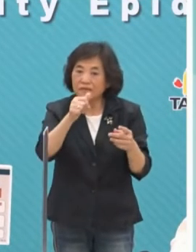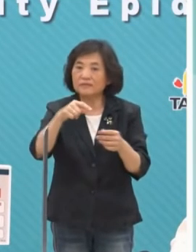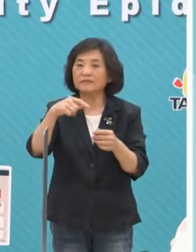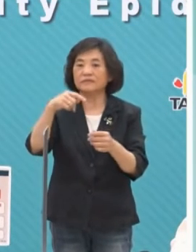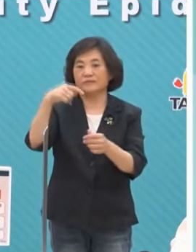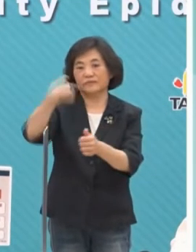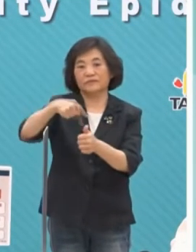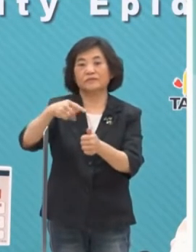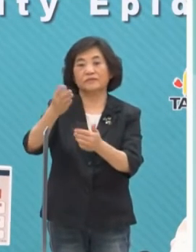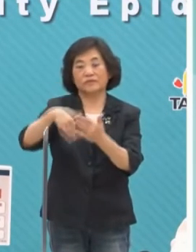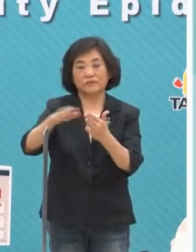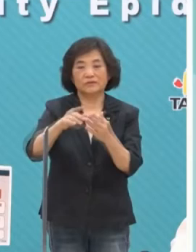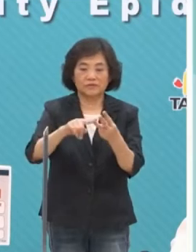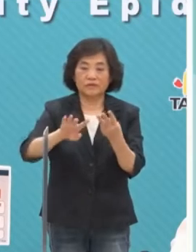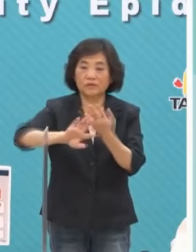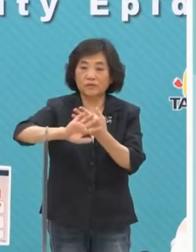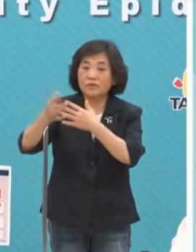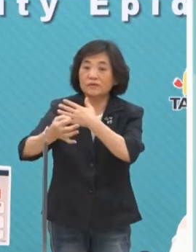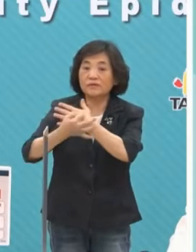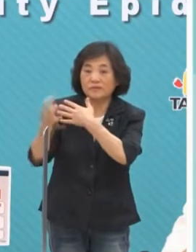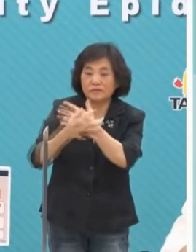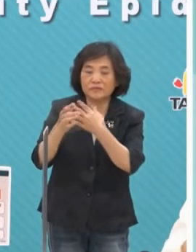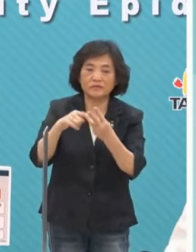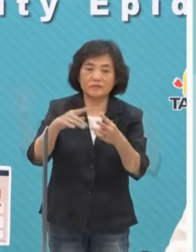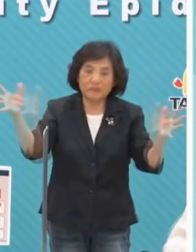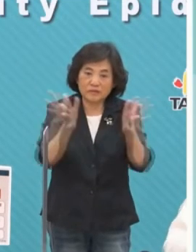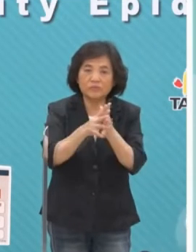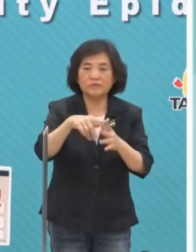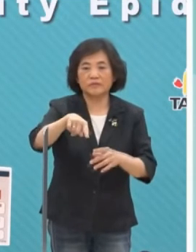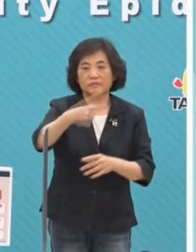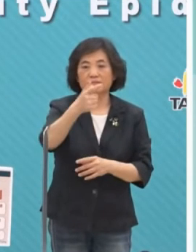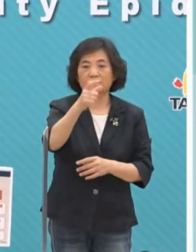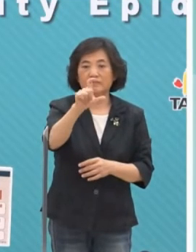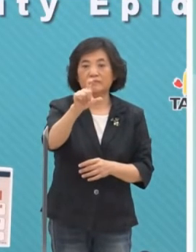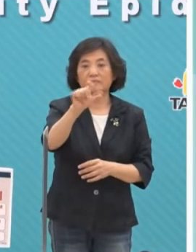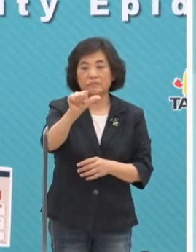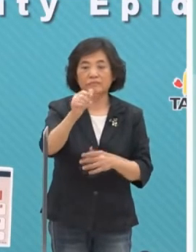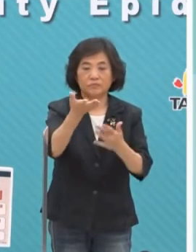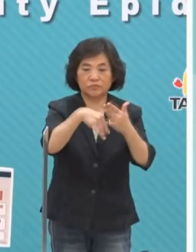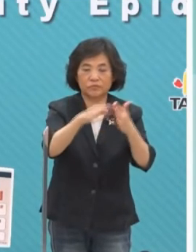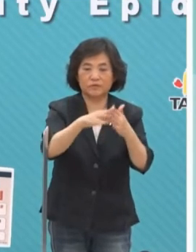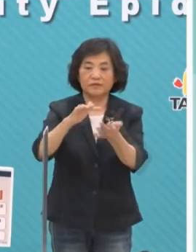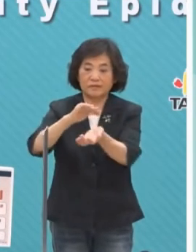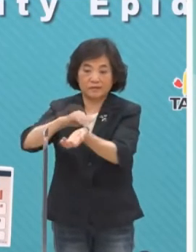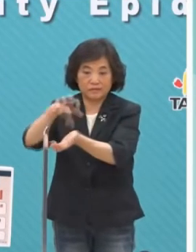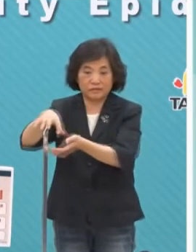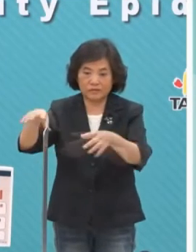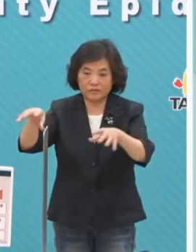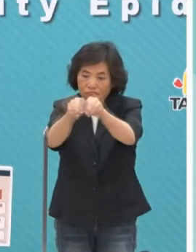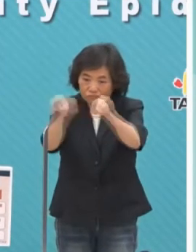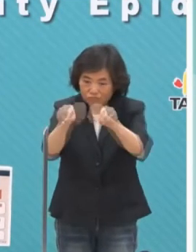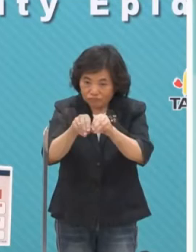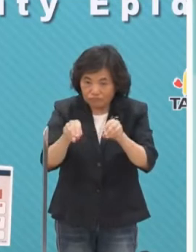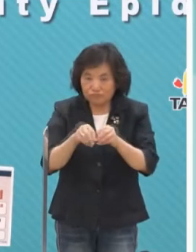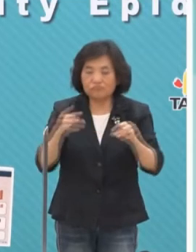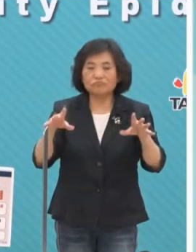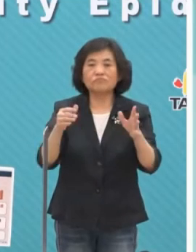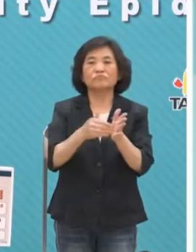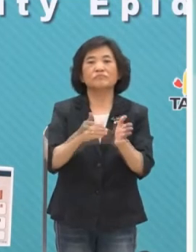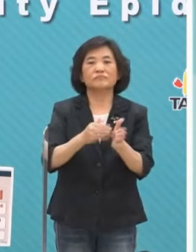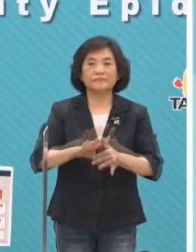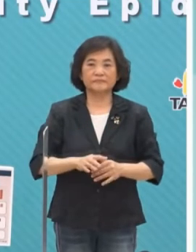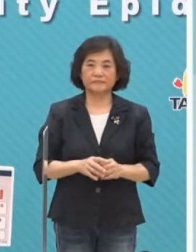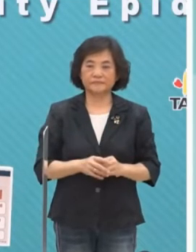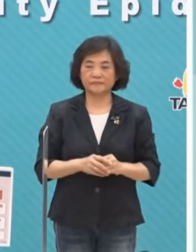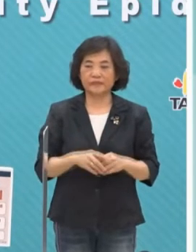有4所，外小学校有7所，总共165所，跟医院全部都媒合完成。